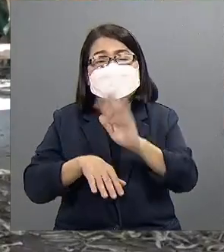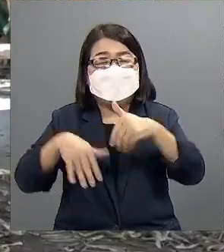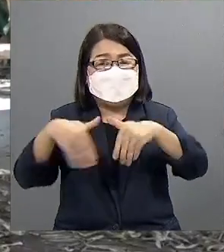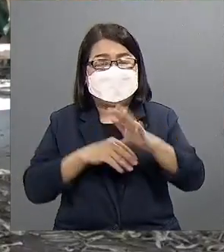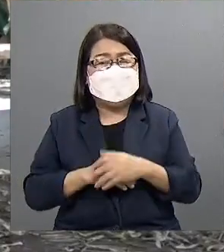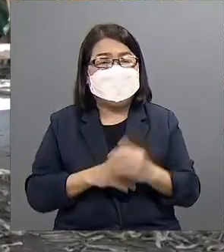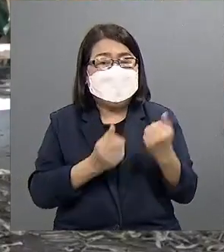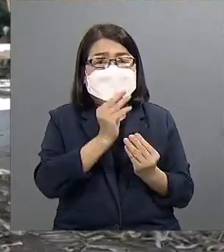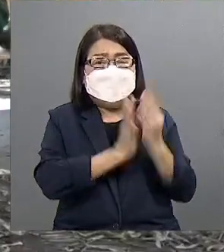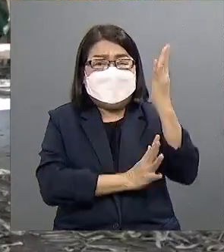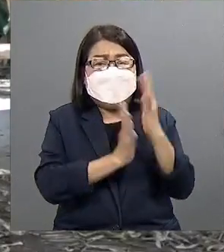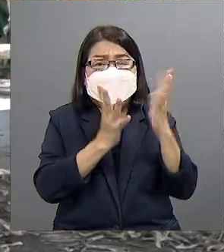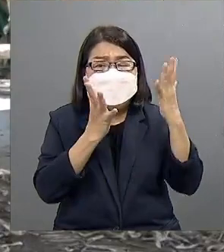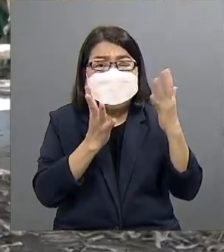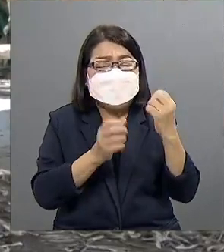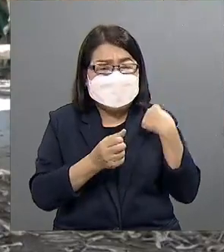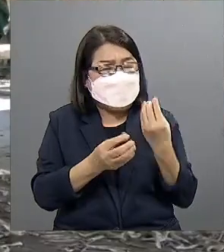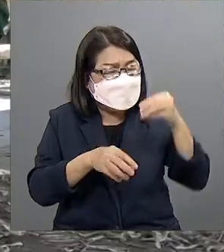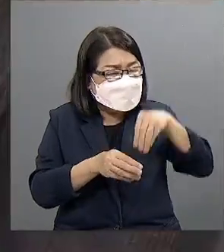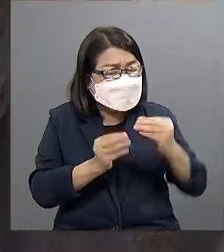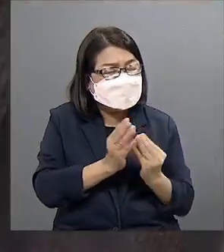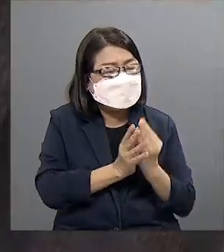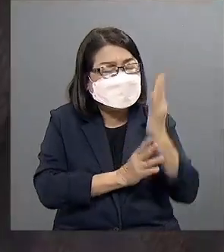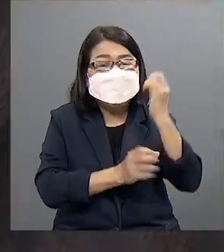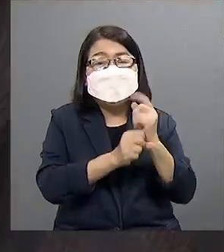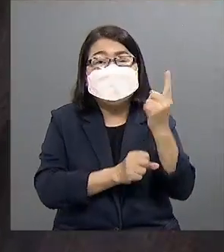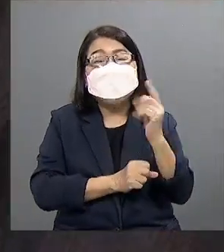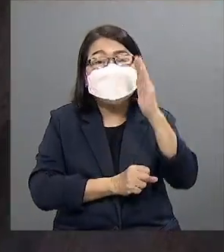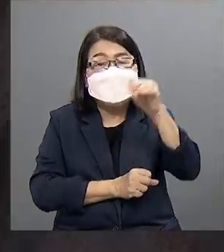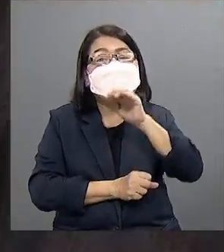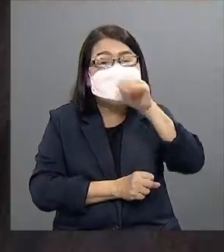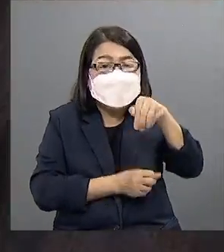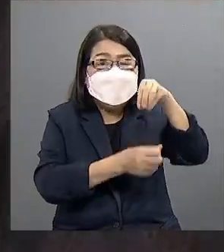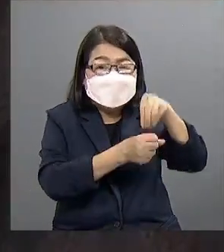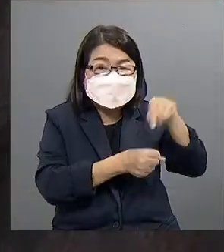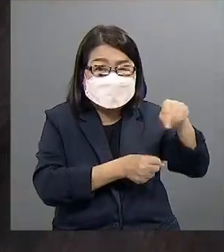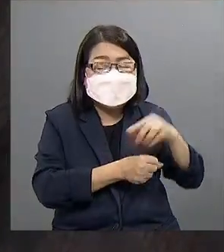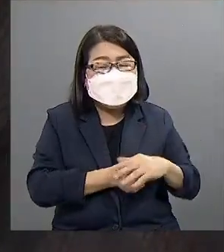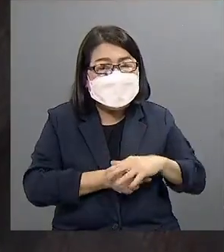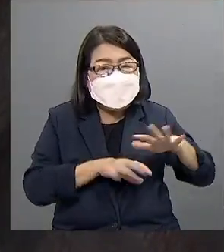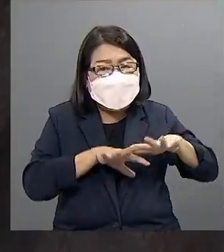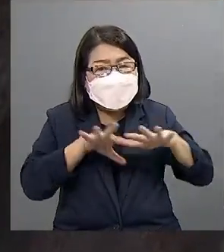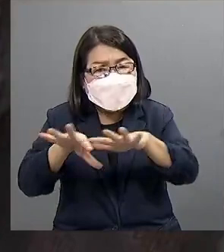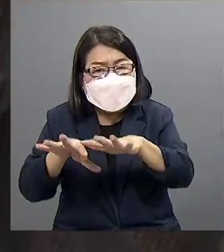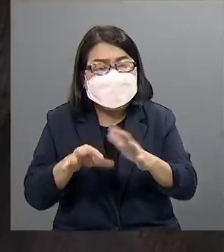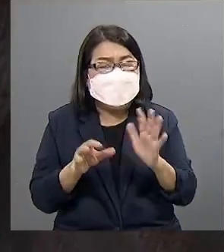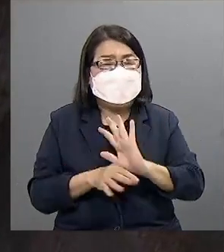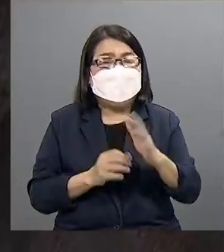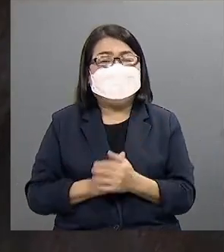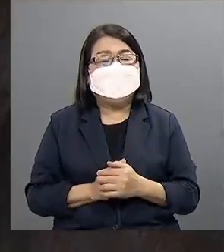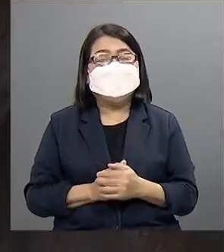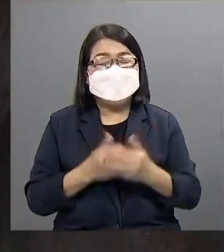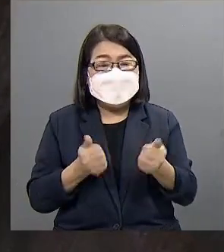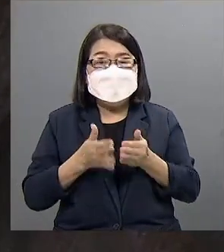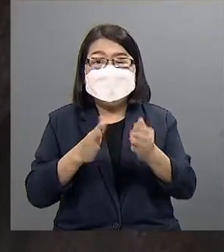ถเป็นแหล่งอาหารของช้างได้เพื่อลดความขัดแย้งระหว่างช้างกับชุมชนและในส่วนของหน่วยงานอื่นๆนอกเหนือจากทางภ